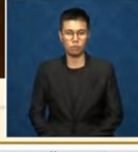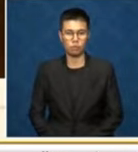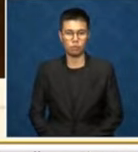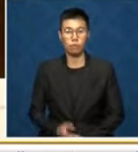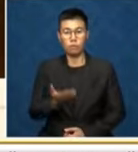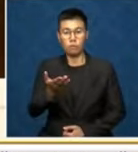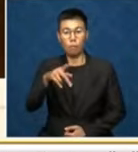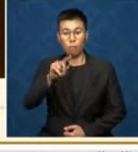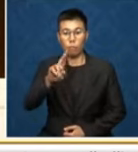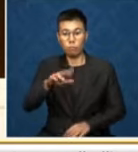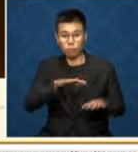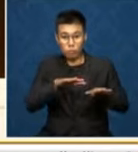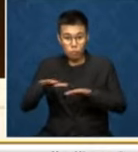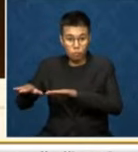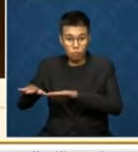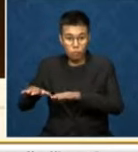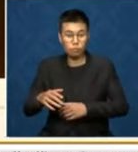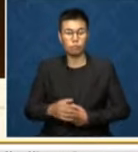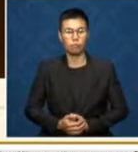ท่านปรเมศพร้อมไหมครับ